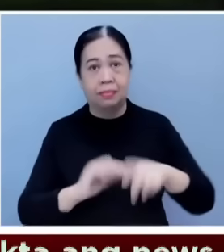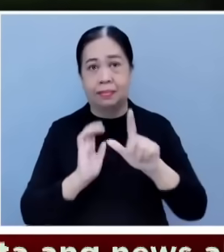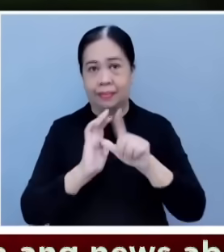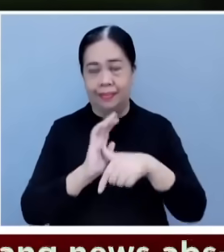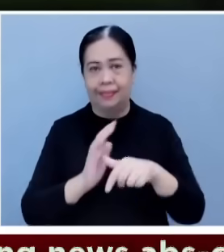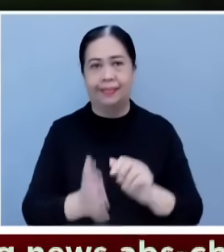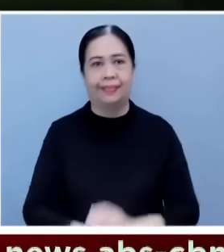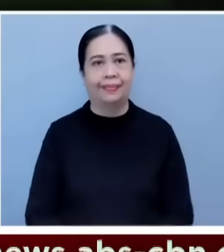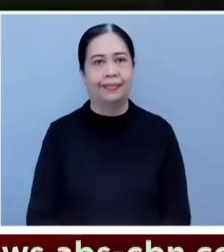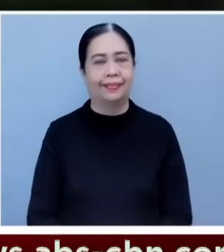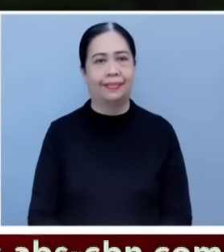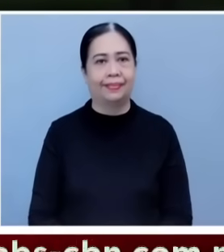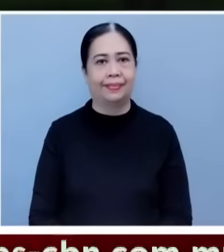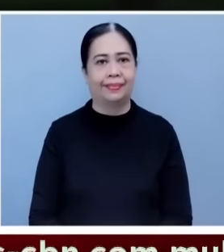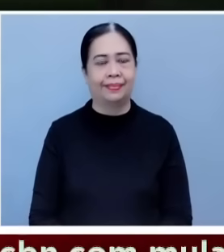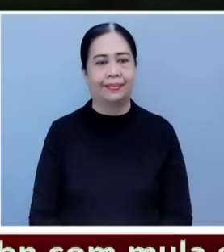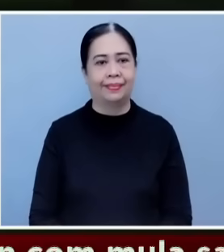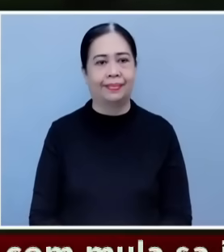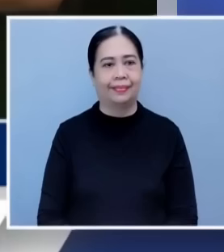Kabayan.